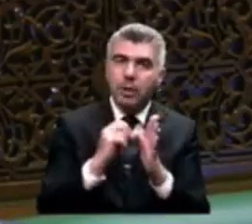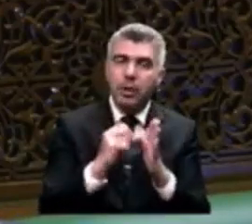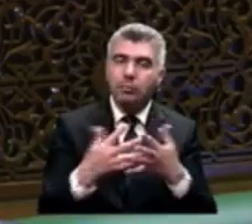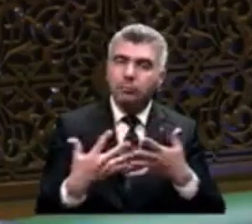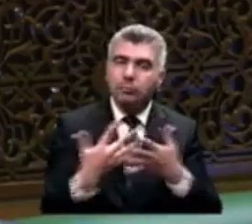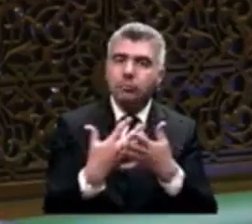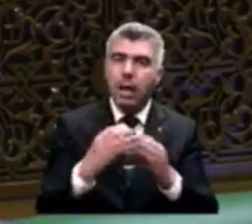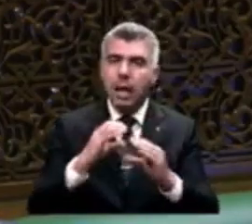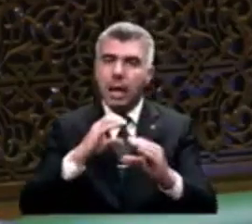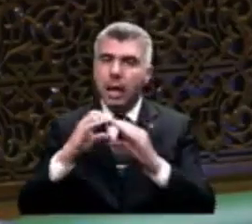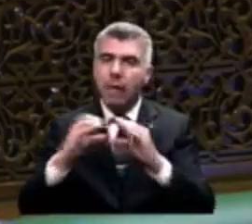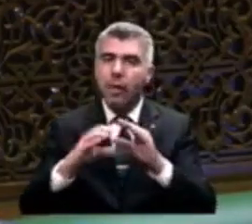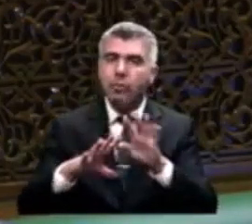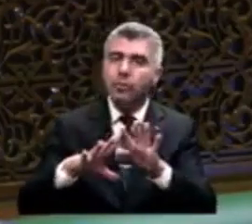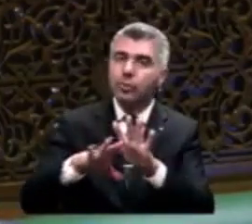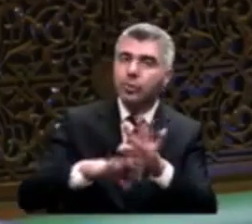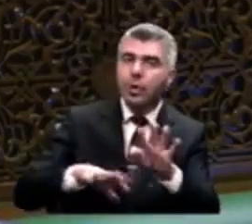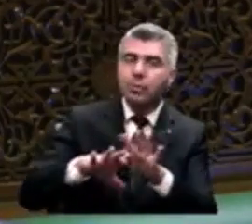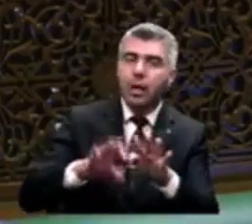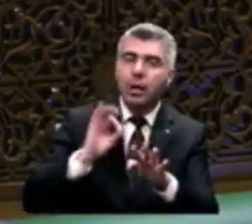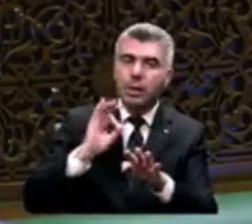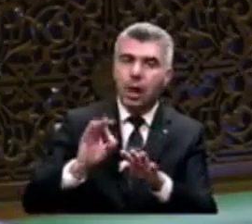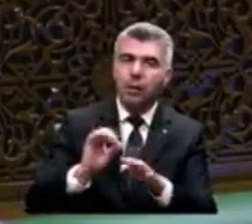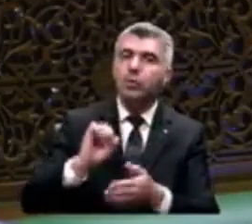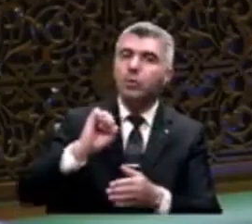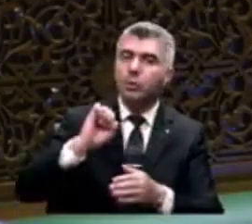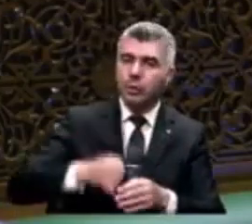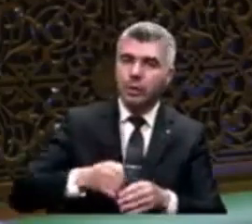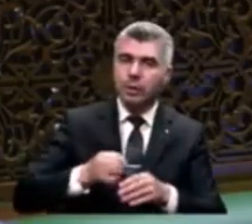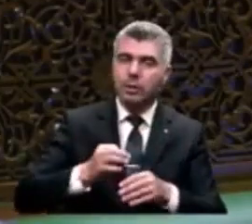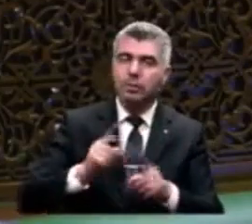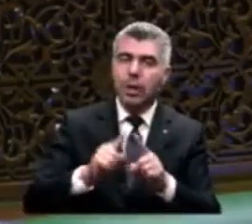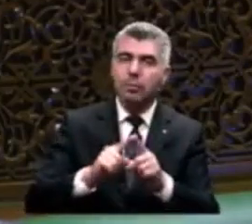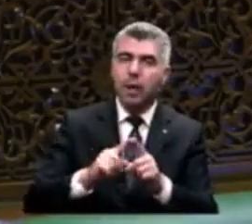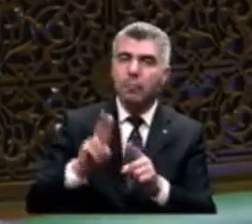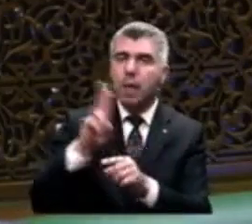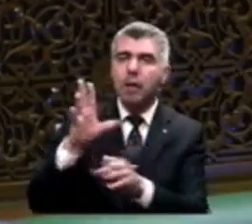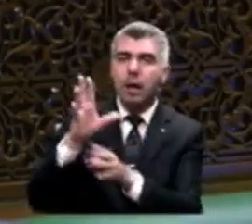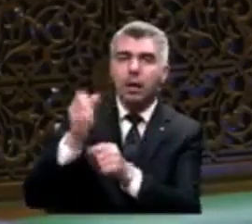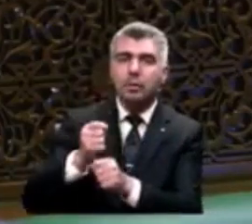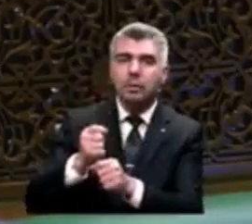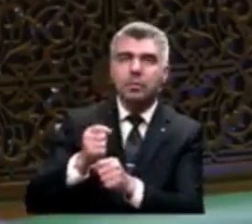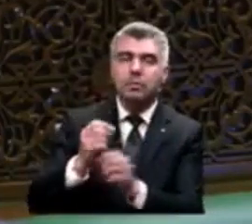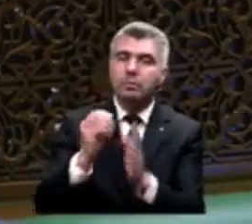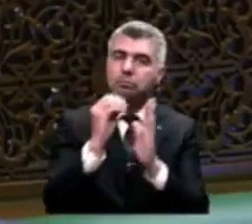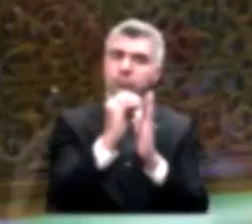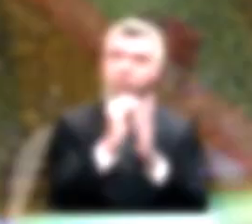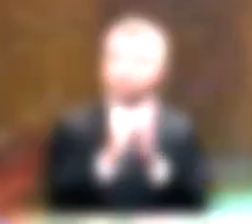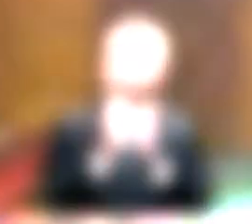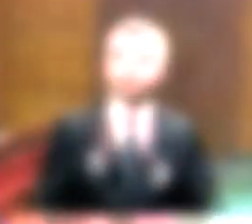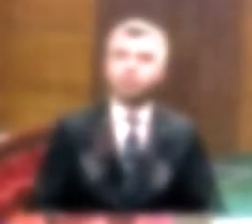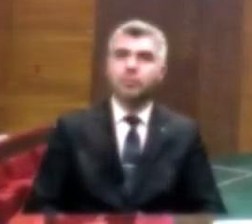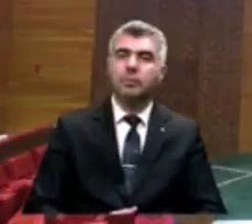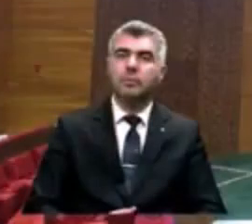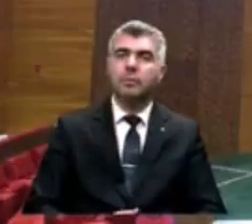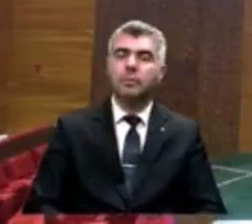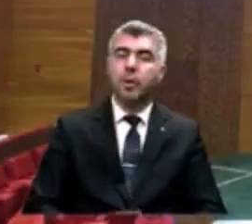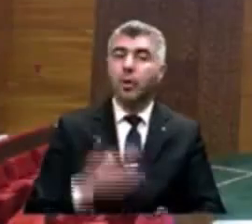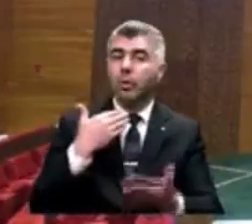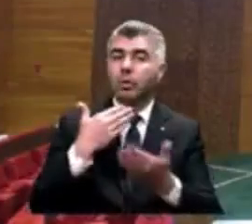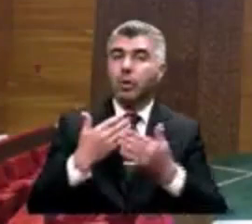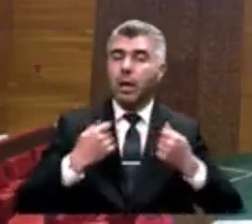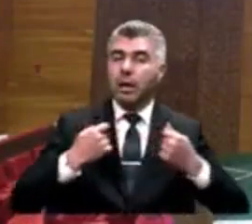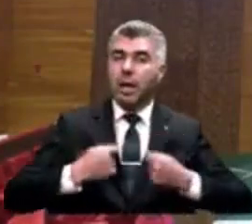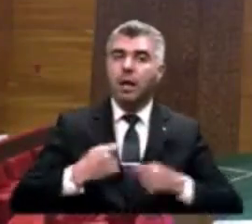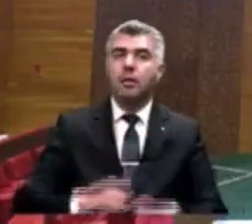التشارك والحوار الاجتماعي بما يضمن التفعيل الأمثل للتوجيهات الملكية السامية، وشكرا. شكرا